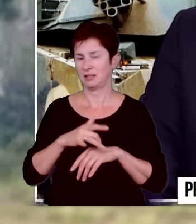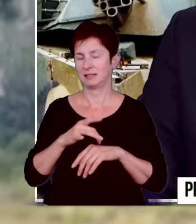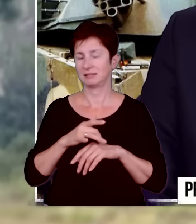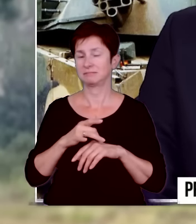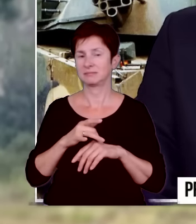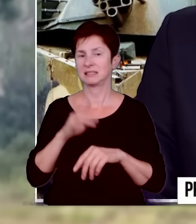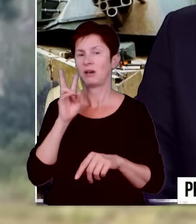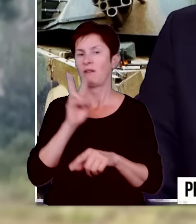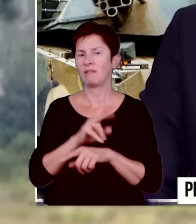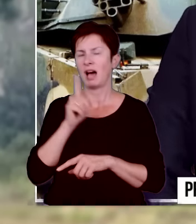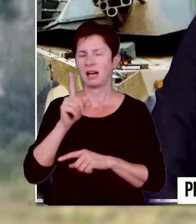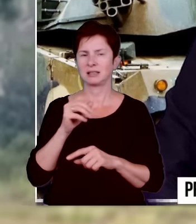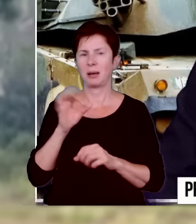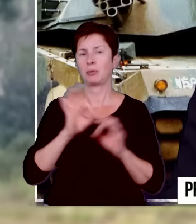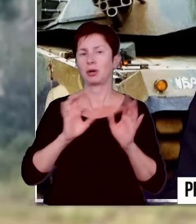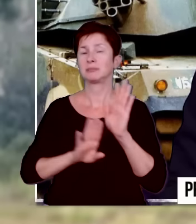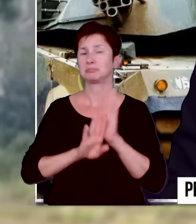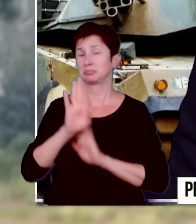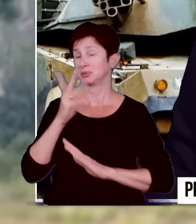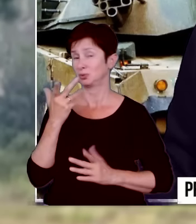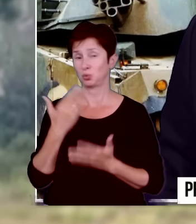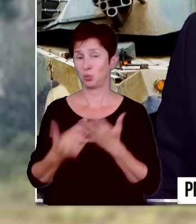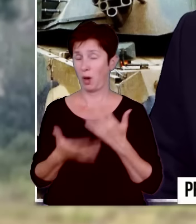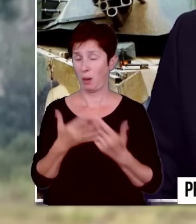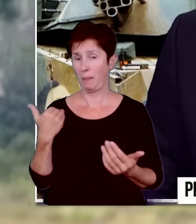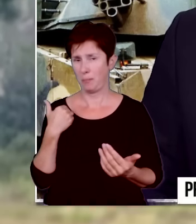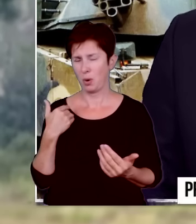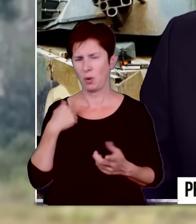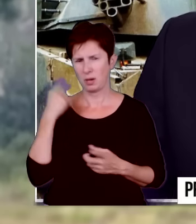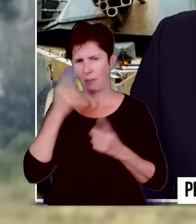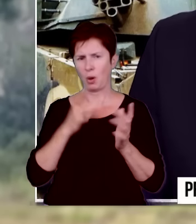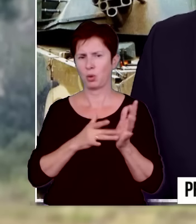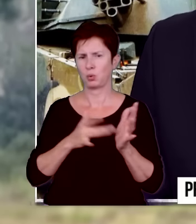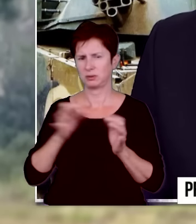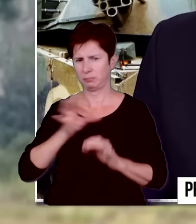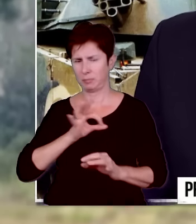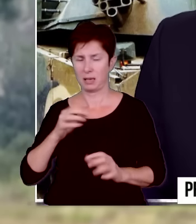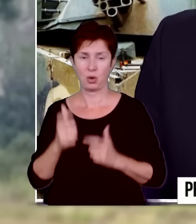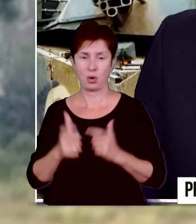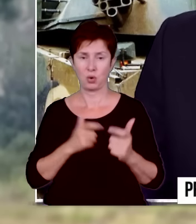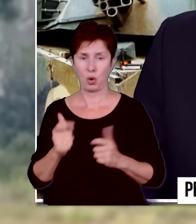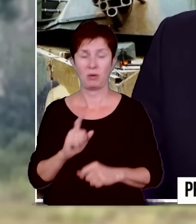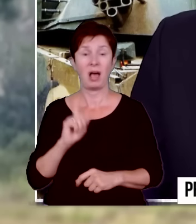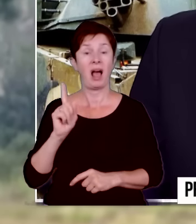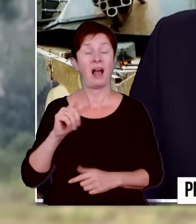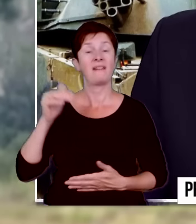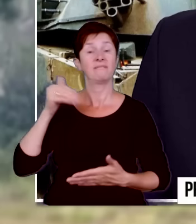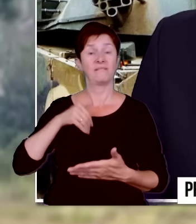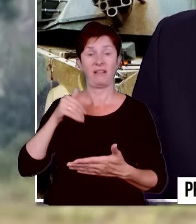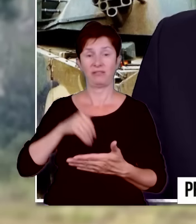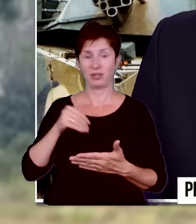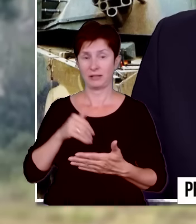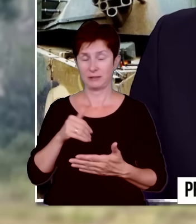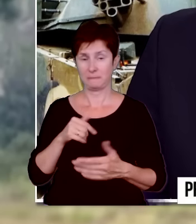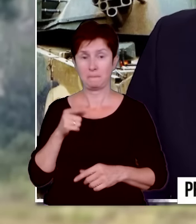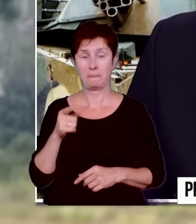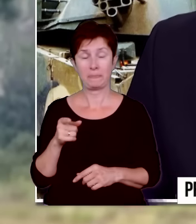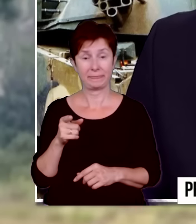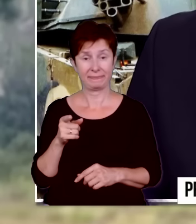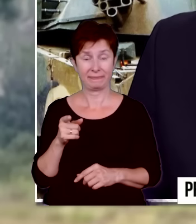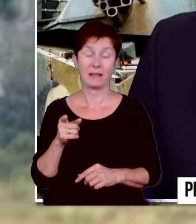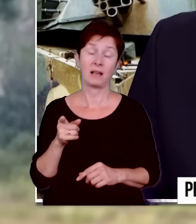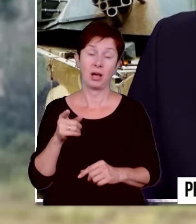kosaka kamysza myślę że o to politycznie chodzi donaldowi Tuskowi natomiast oczywiście wewnętrznie to nie zwalnia kosiniaka kamysza od